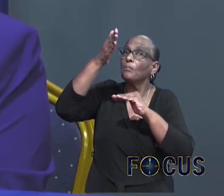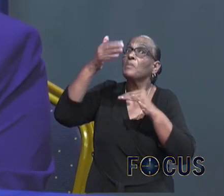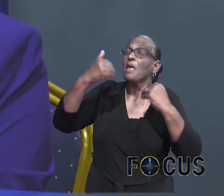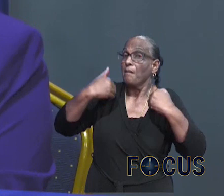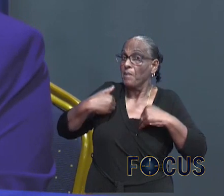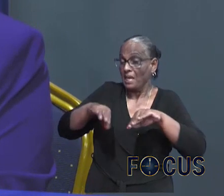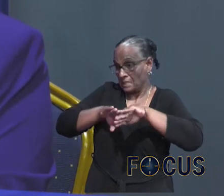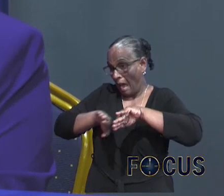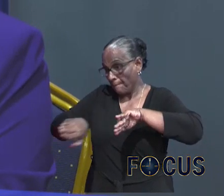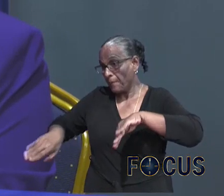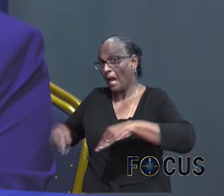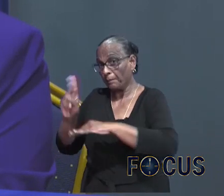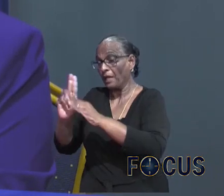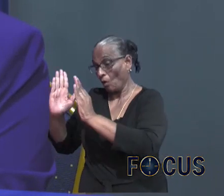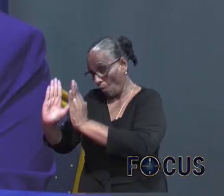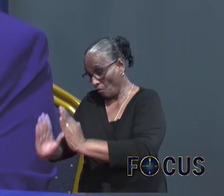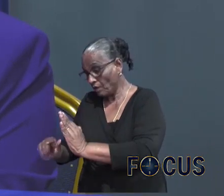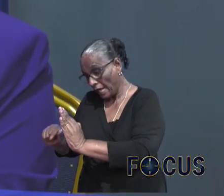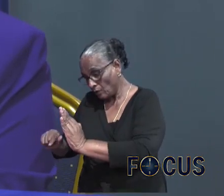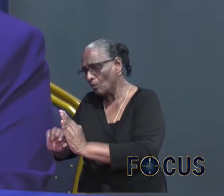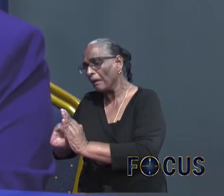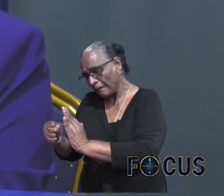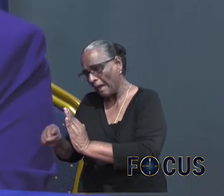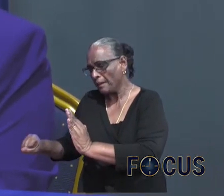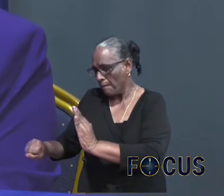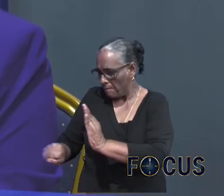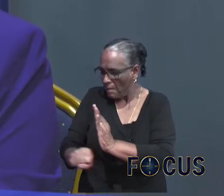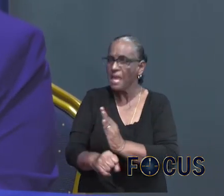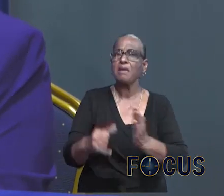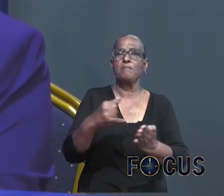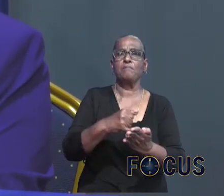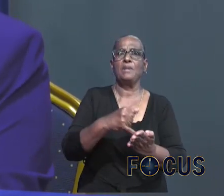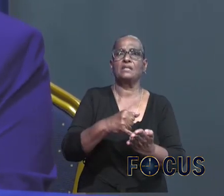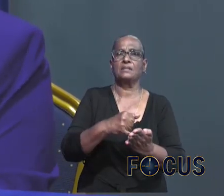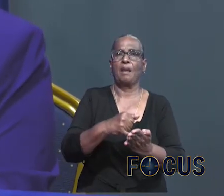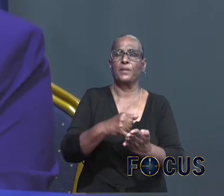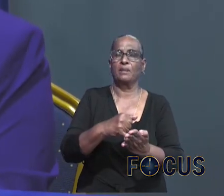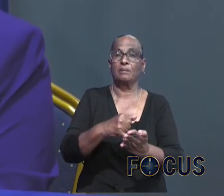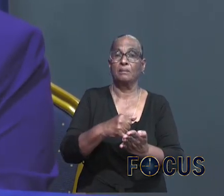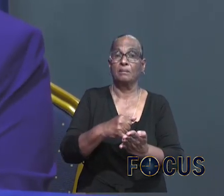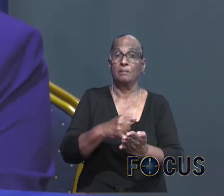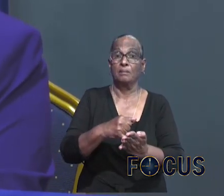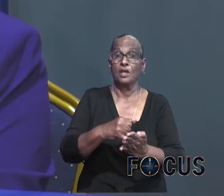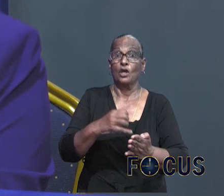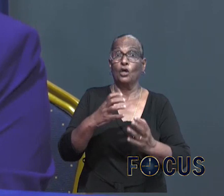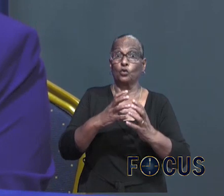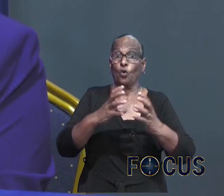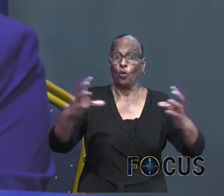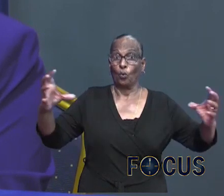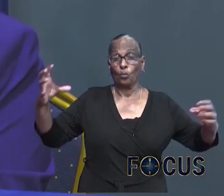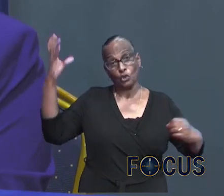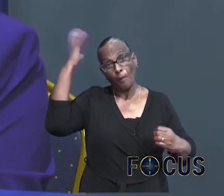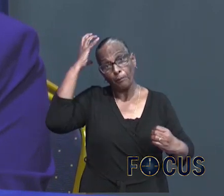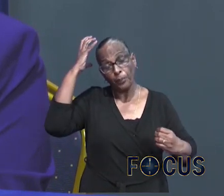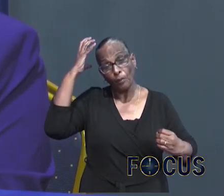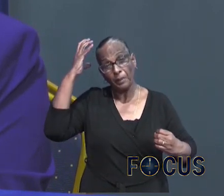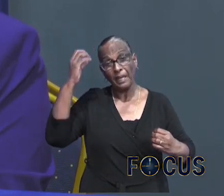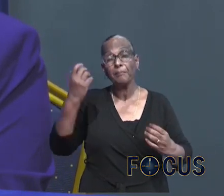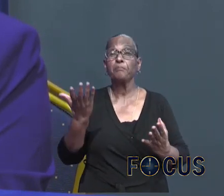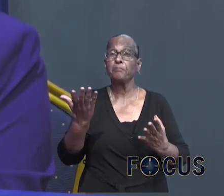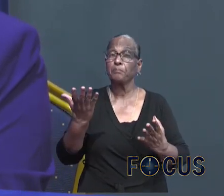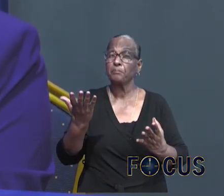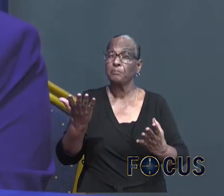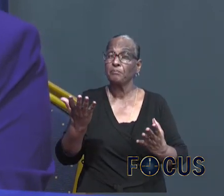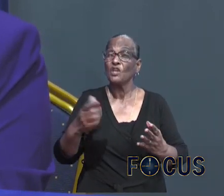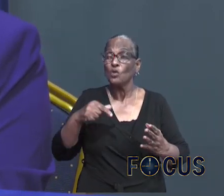in quarantaine zijn kunnen deelnemen. De noodtoestand. U mag weten, er